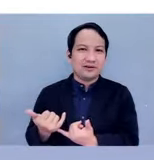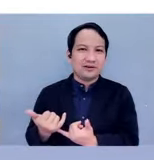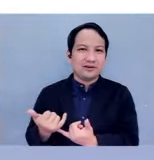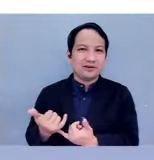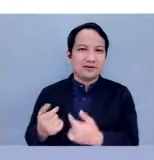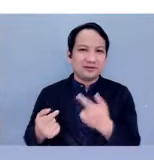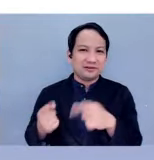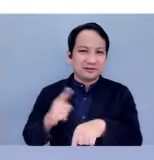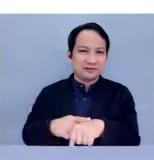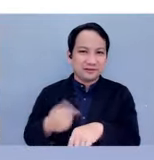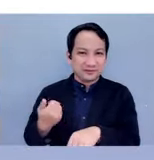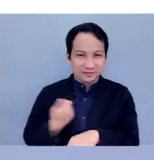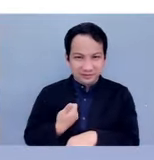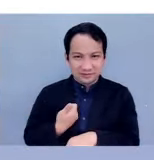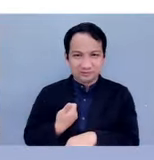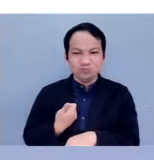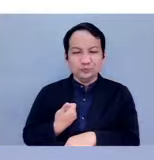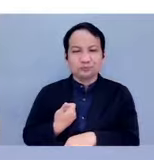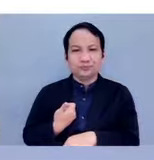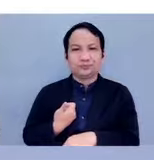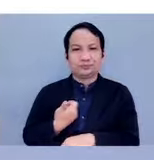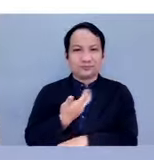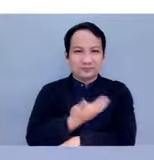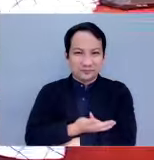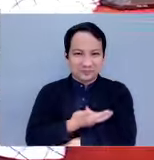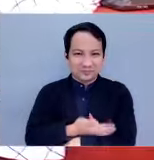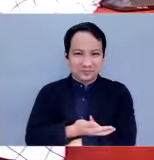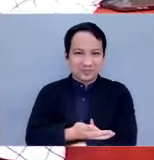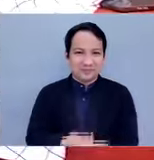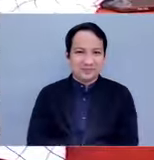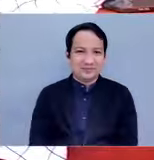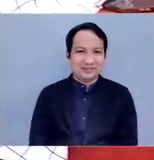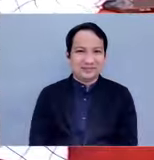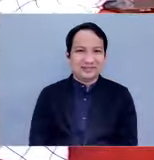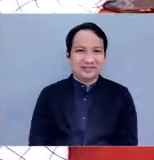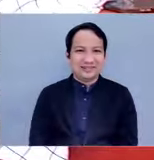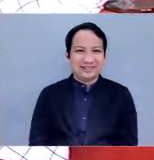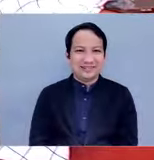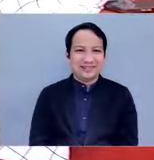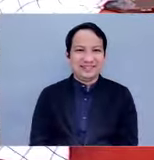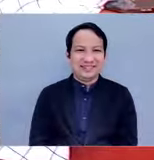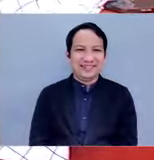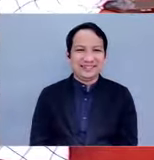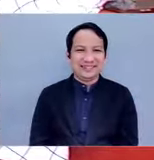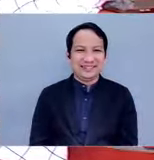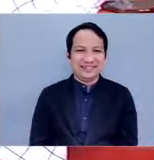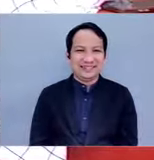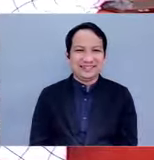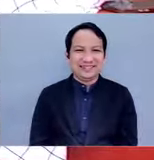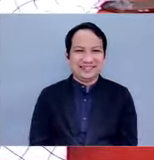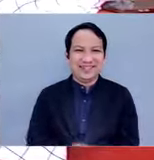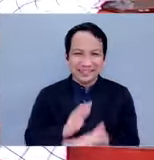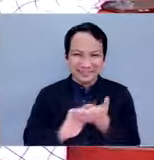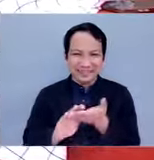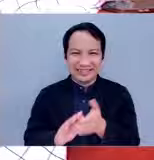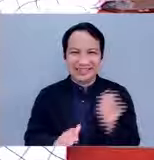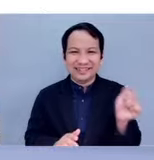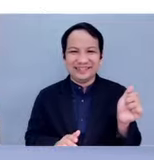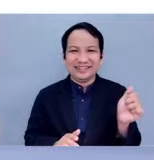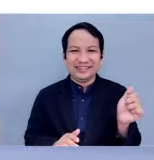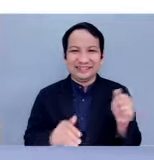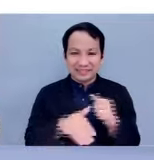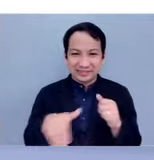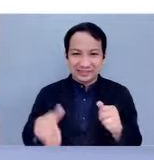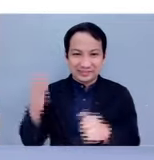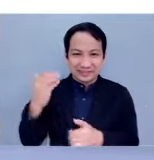yung sarili ko para makapagpahinga. Sige na nga, na-explain mo. Ayan. How to be you po. Forgive na lang tayo. Ganun ako mag-set ng boundaries even din sa pera.